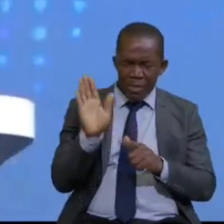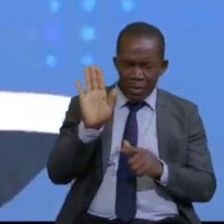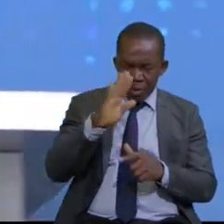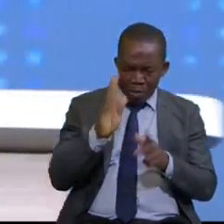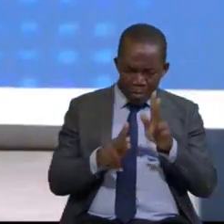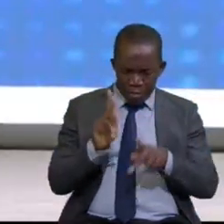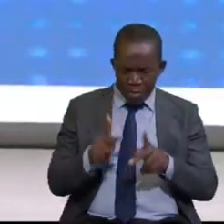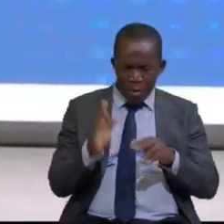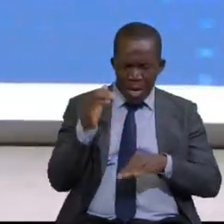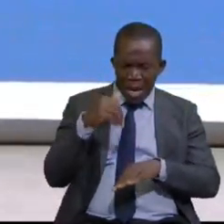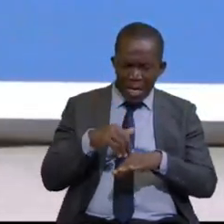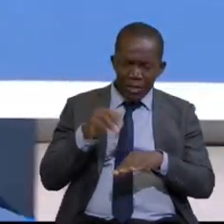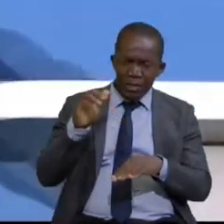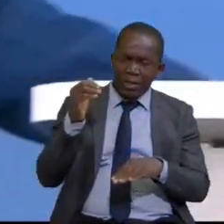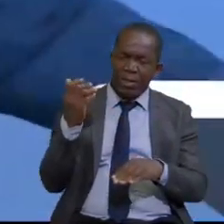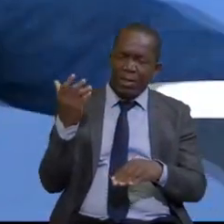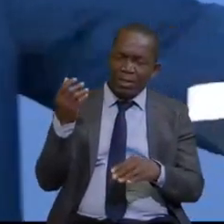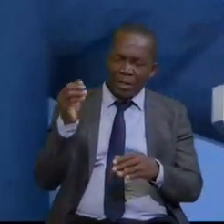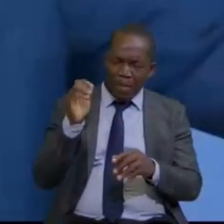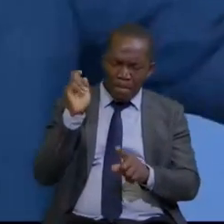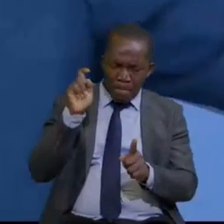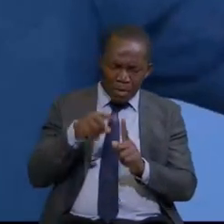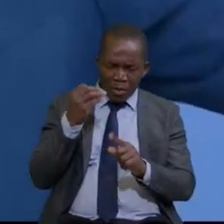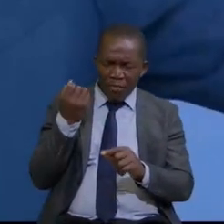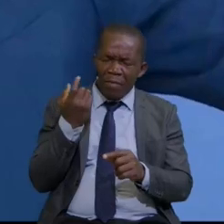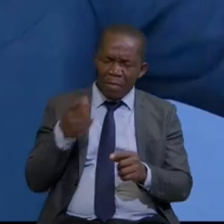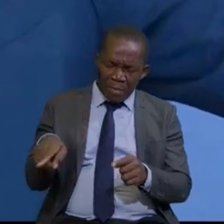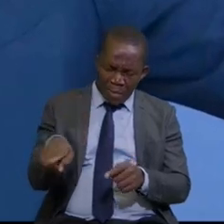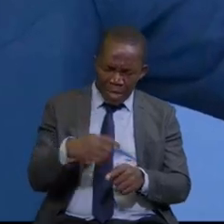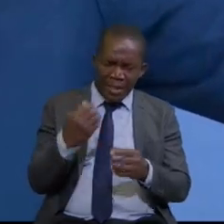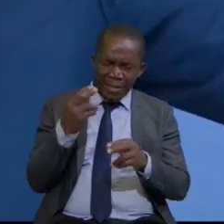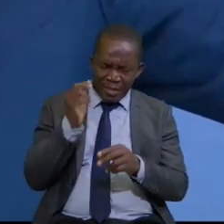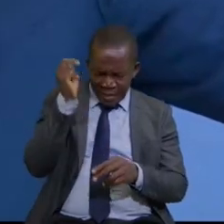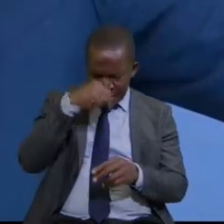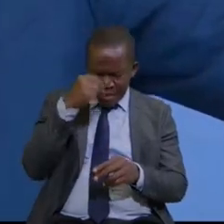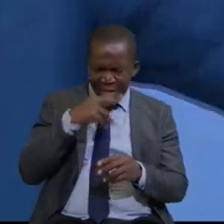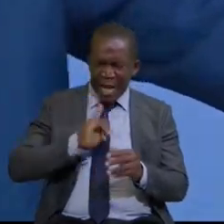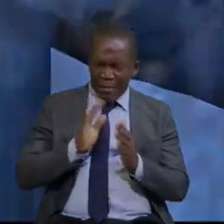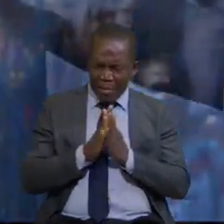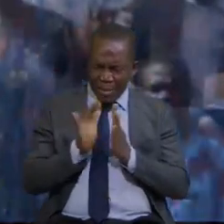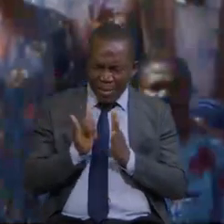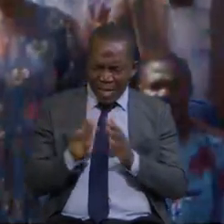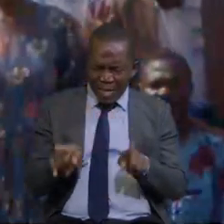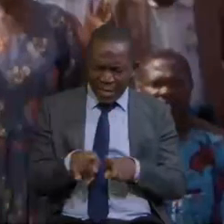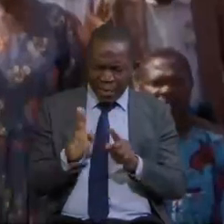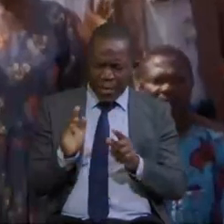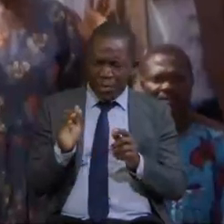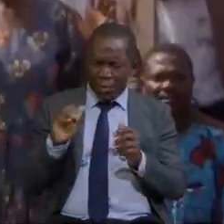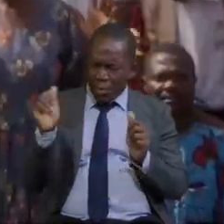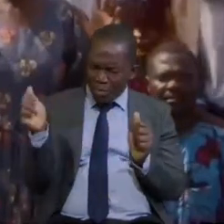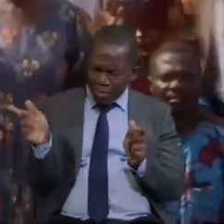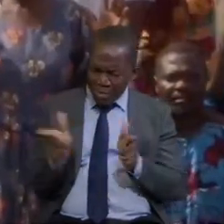besoins. Père, nous venons en ce jour et nous demandons, Seigneur, que tu rencontres chacun de nous selon